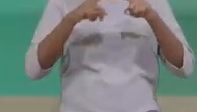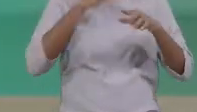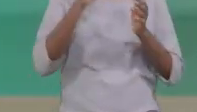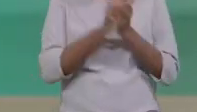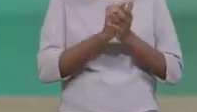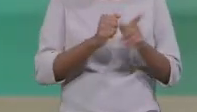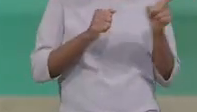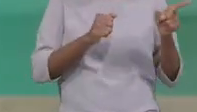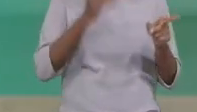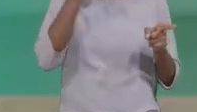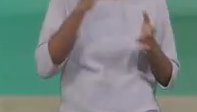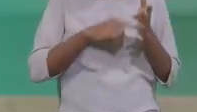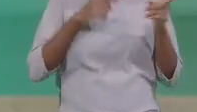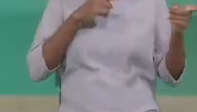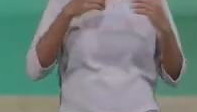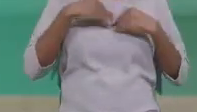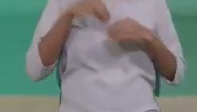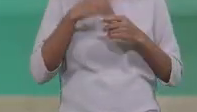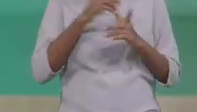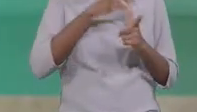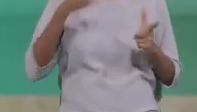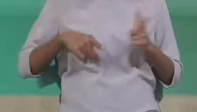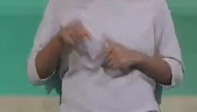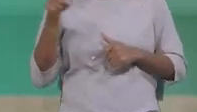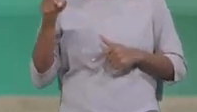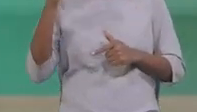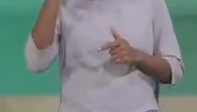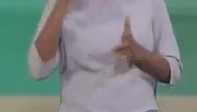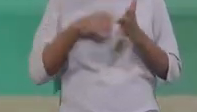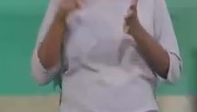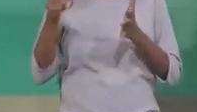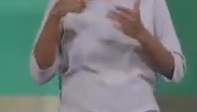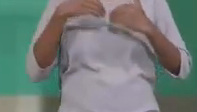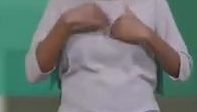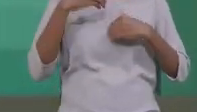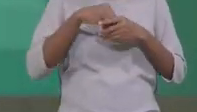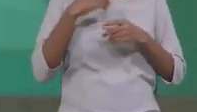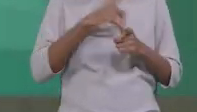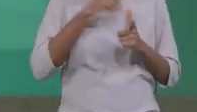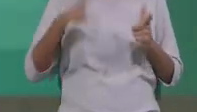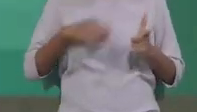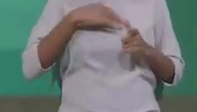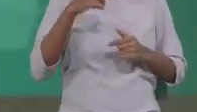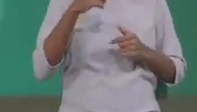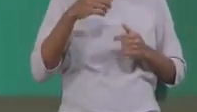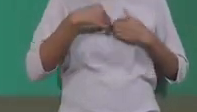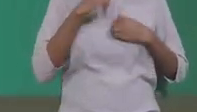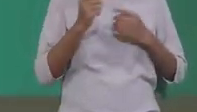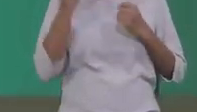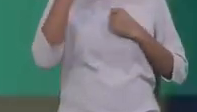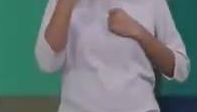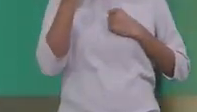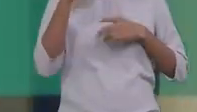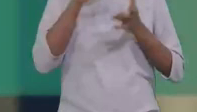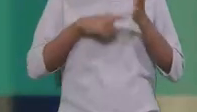différence, c'est qu'elle sait ce qu'elle a dans le Seigneur. Il sait ce qu'il a dans le Seigneur. Et toi qui n'as